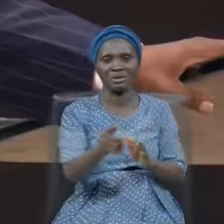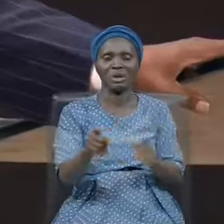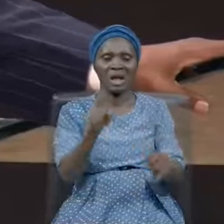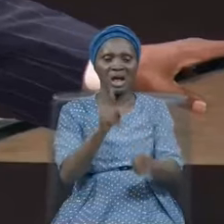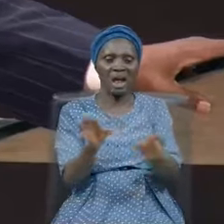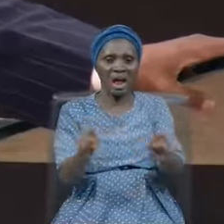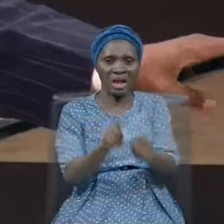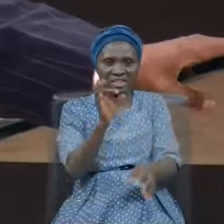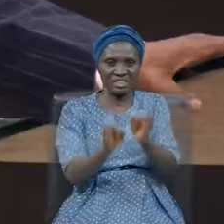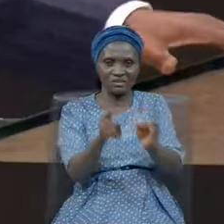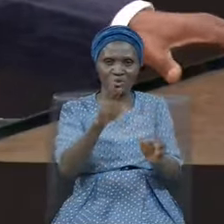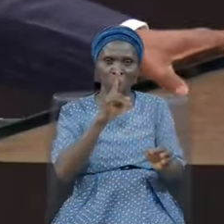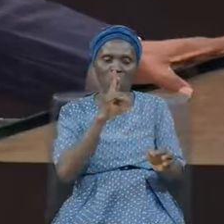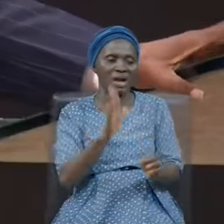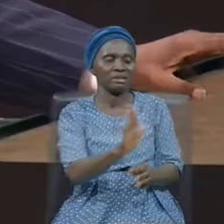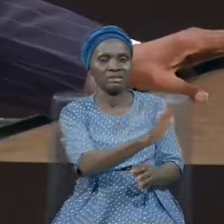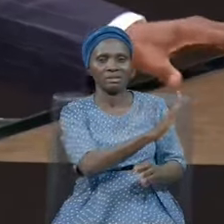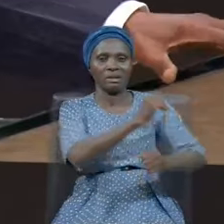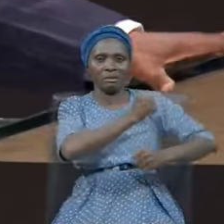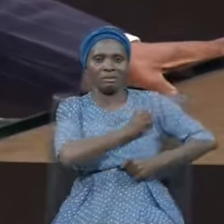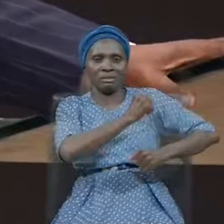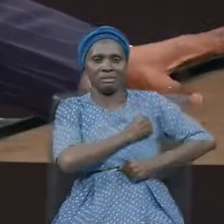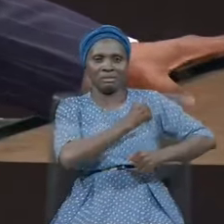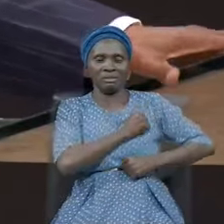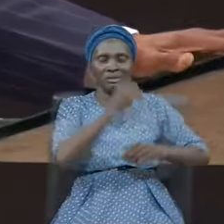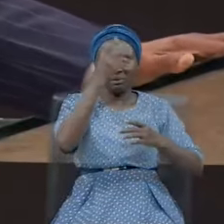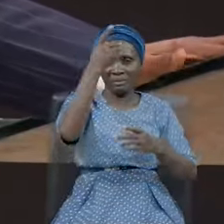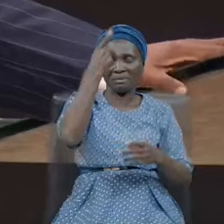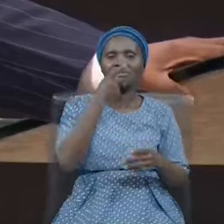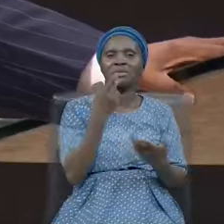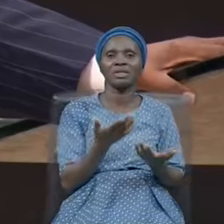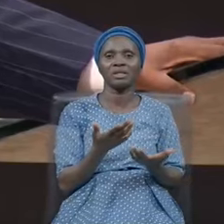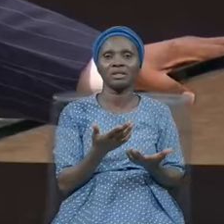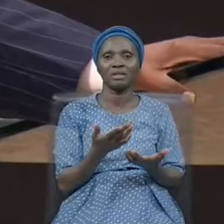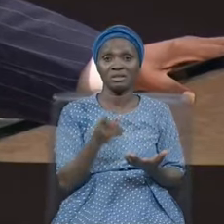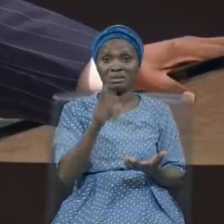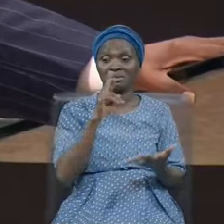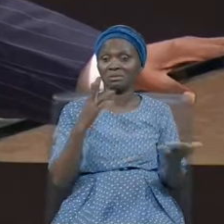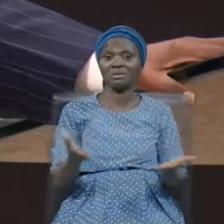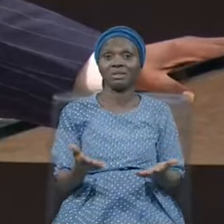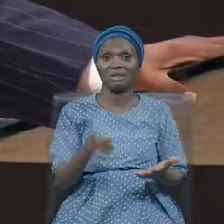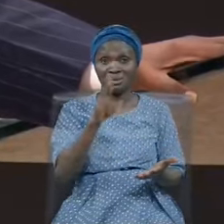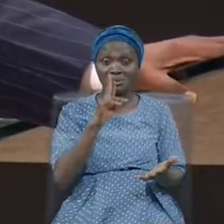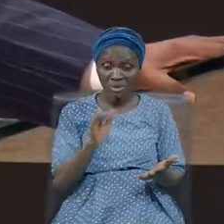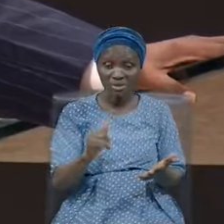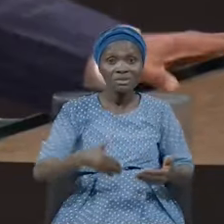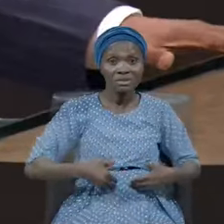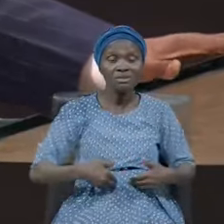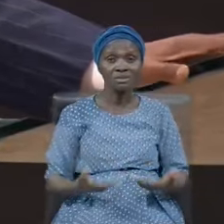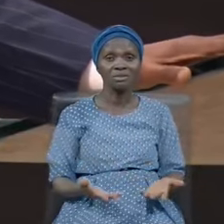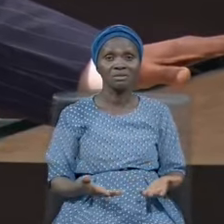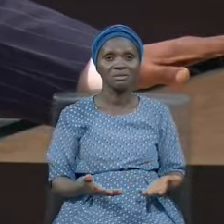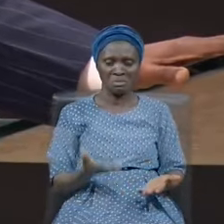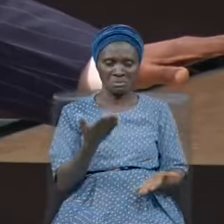votre capitaine, parent, militant. Vous voici, vous êtes jeune. Si je dis jeune,